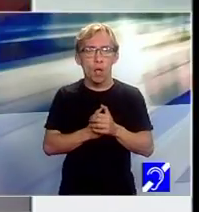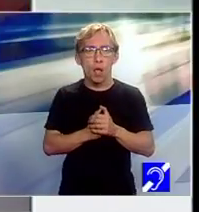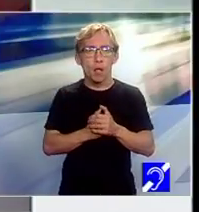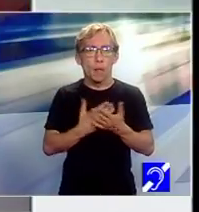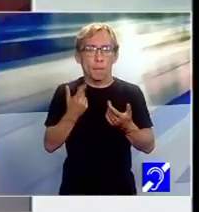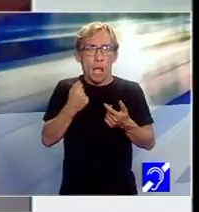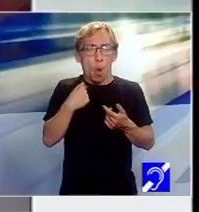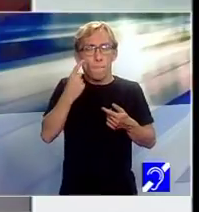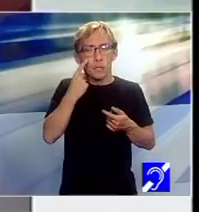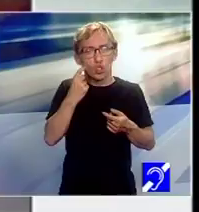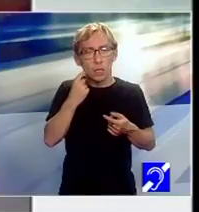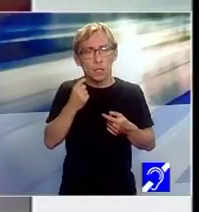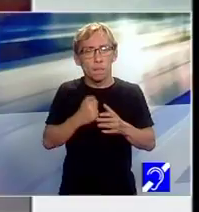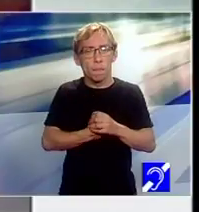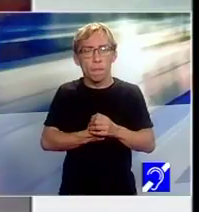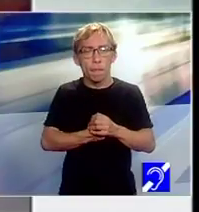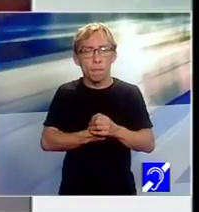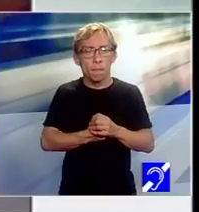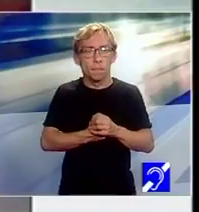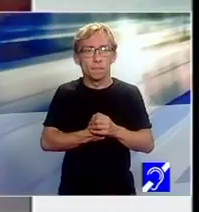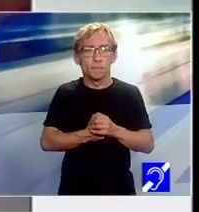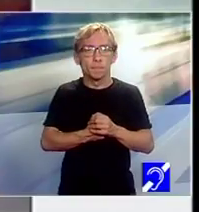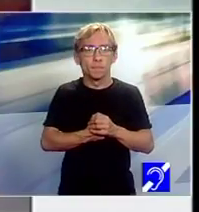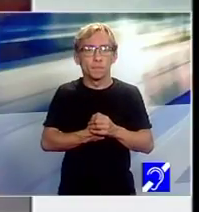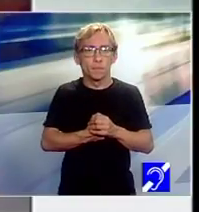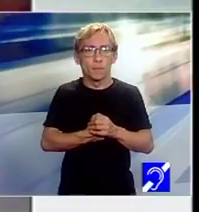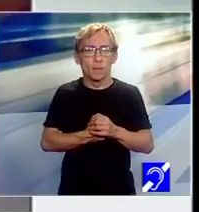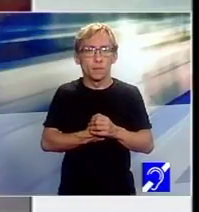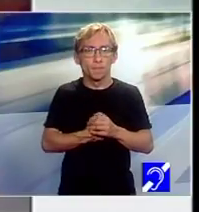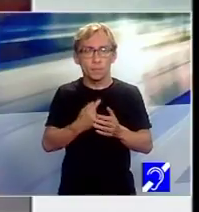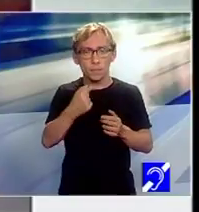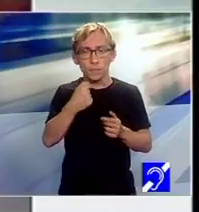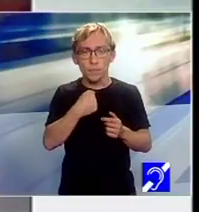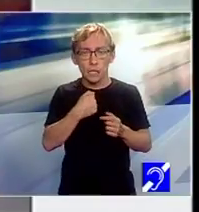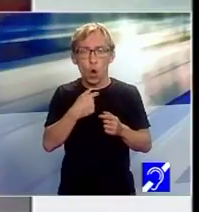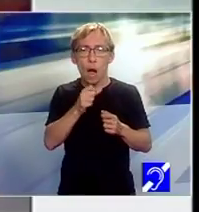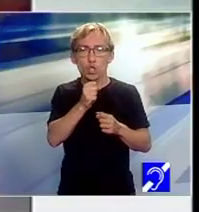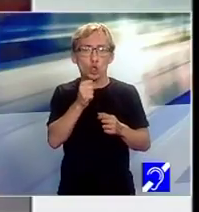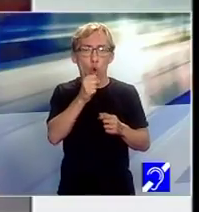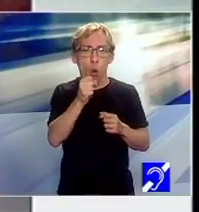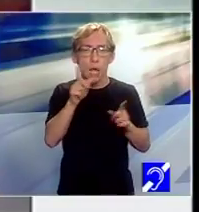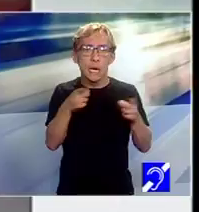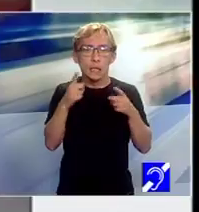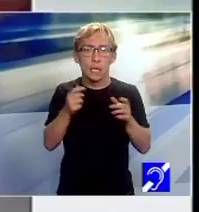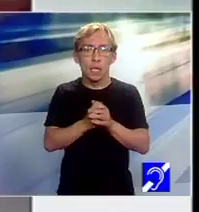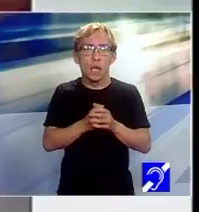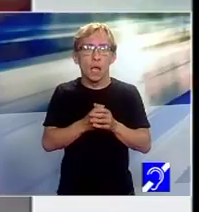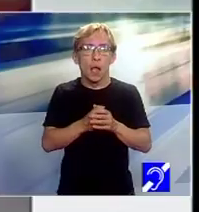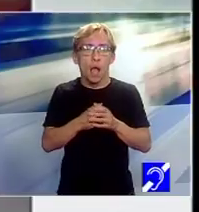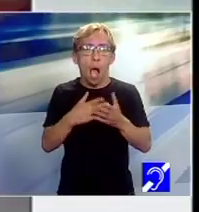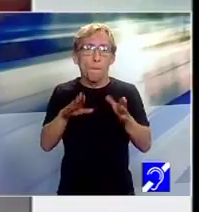eu nu sunt adeptul hiturilor. Eu ca și solist, ca și cântăresc, totdeauna am avut oroare